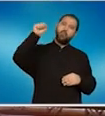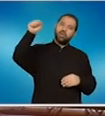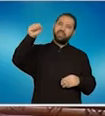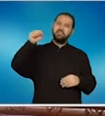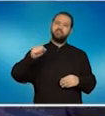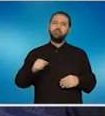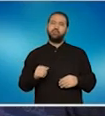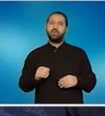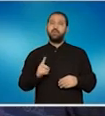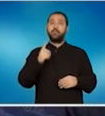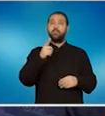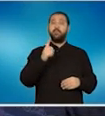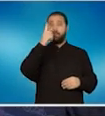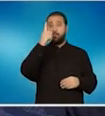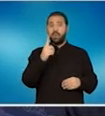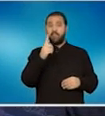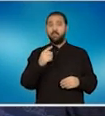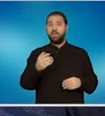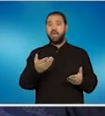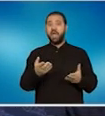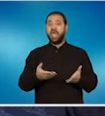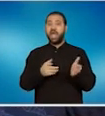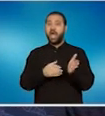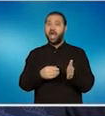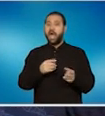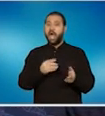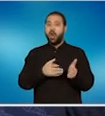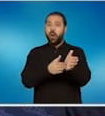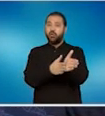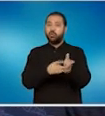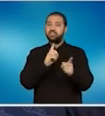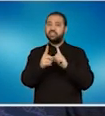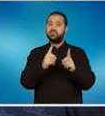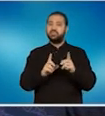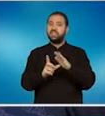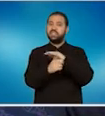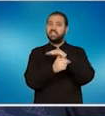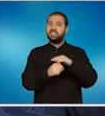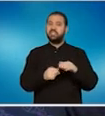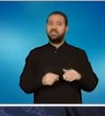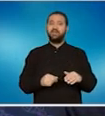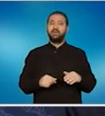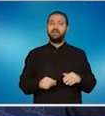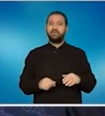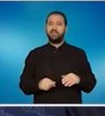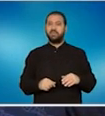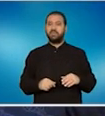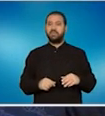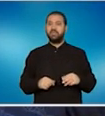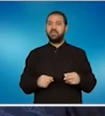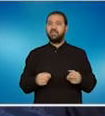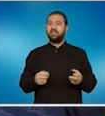bisericii. Printre primii care au adus în discuție problema dialogului dintre partea științifică